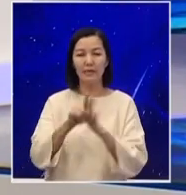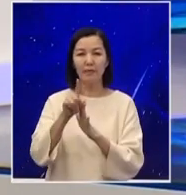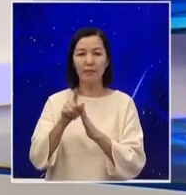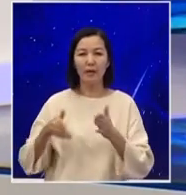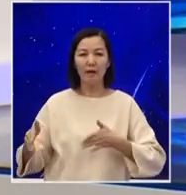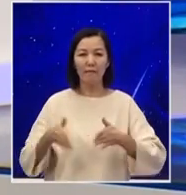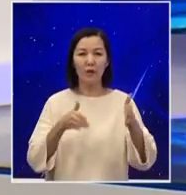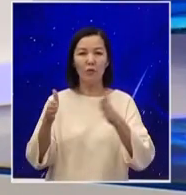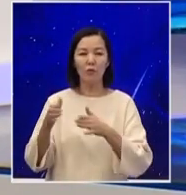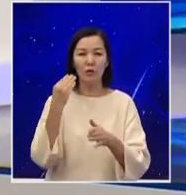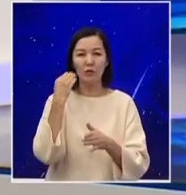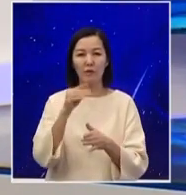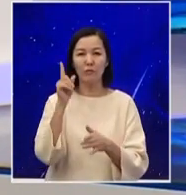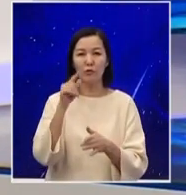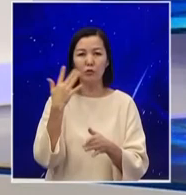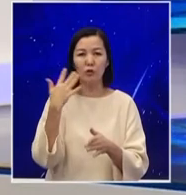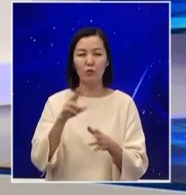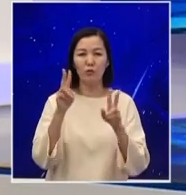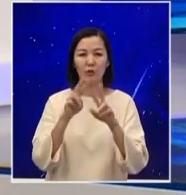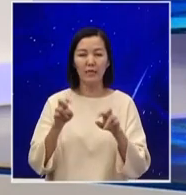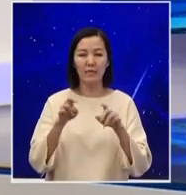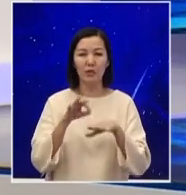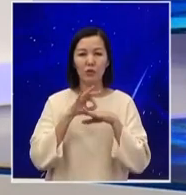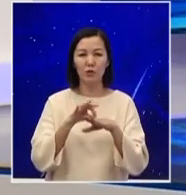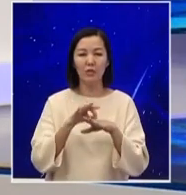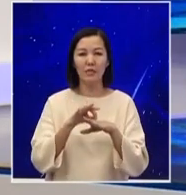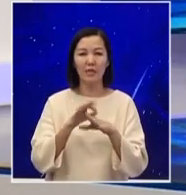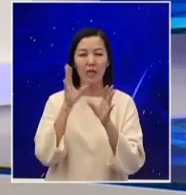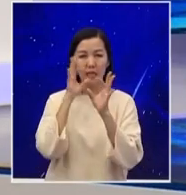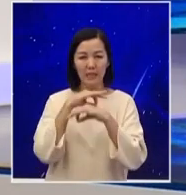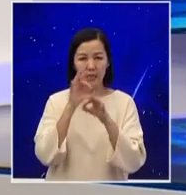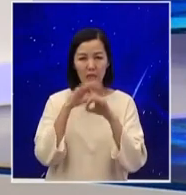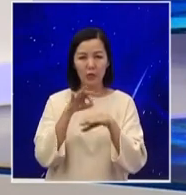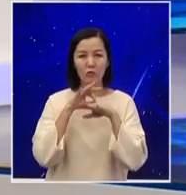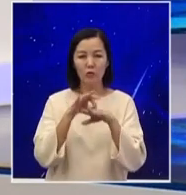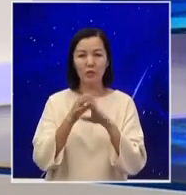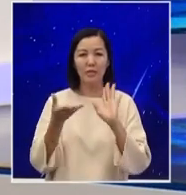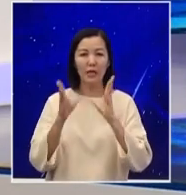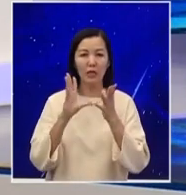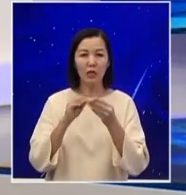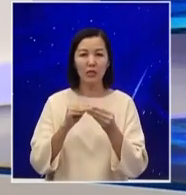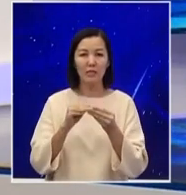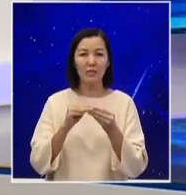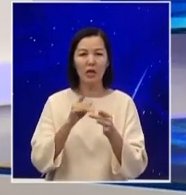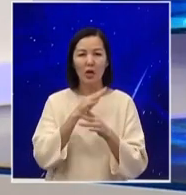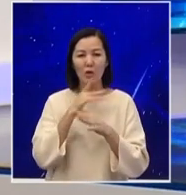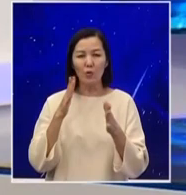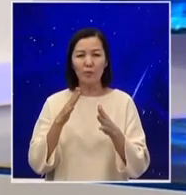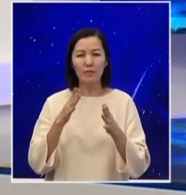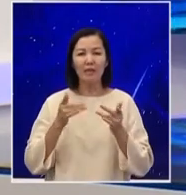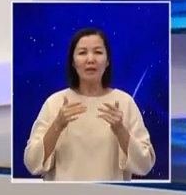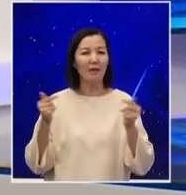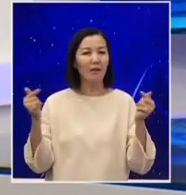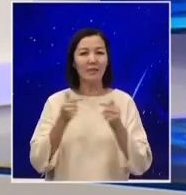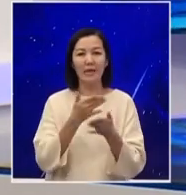автокөлік жолдарының сапасына 150-ге жуық тексеріс жүргізілген, сынама алынып, зерттеу жасалған. Нәтижесінде жартысынан астамы талапқа